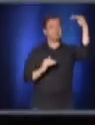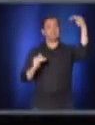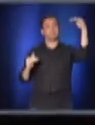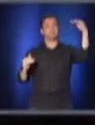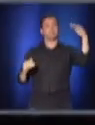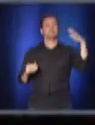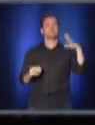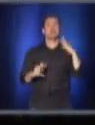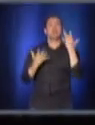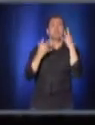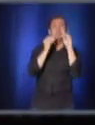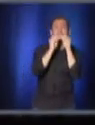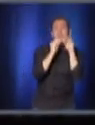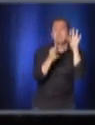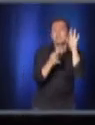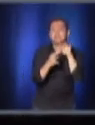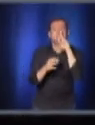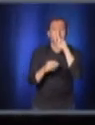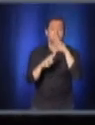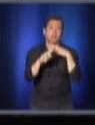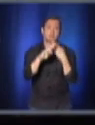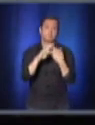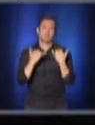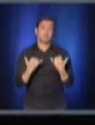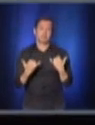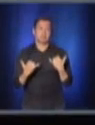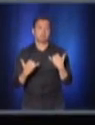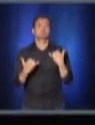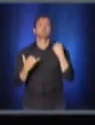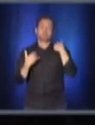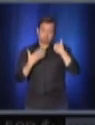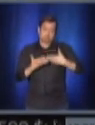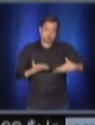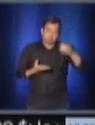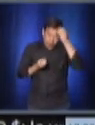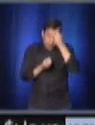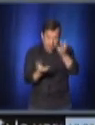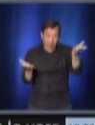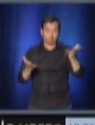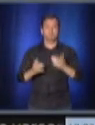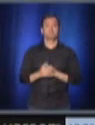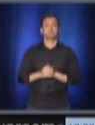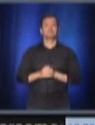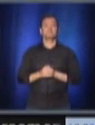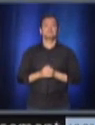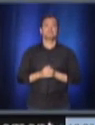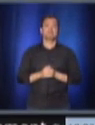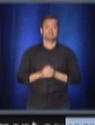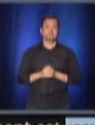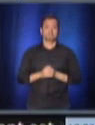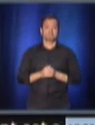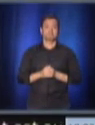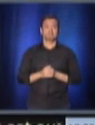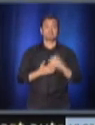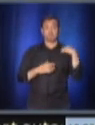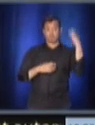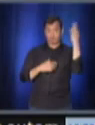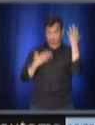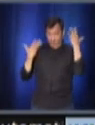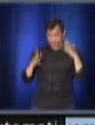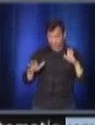pas en mesure de vous le dire, mais on va pouvoir faire les vérifications puis vous le transmettre. Ce que je pourrais faire, là, tout de suite après le point de presse, je vais m'informer puis je pourrais le rendre public